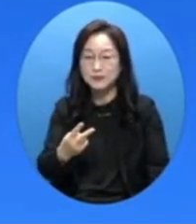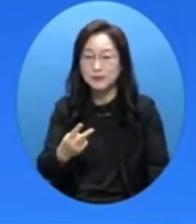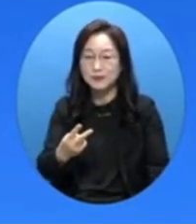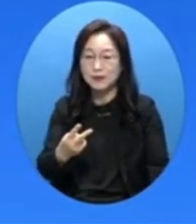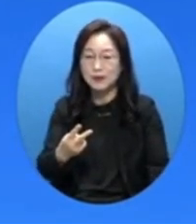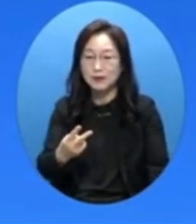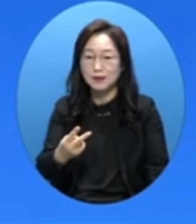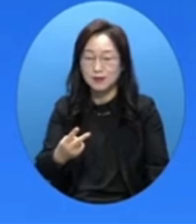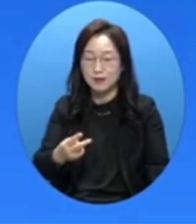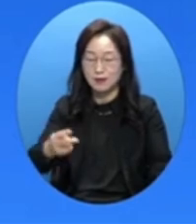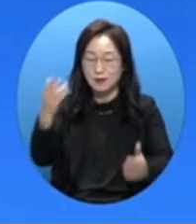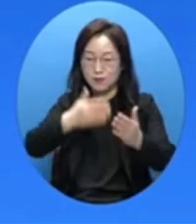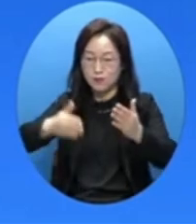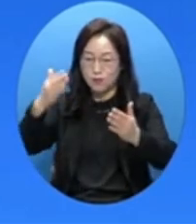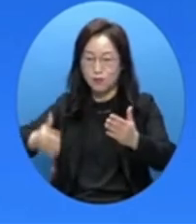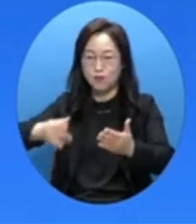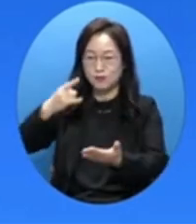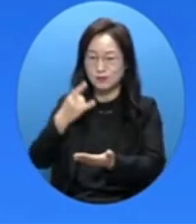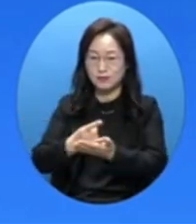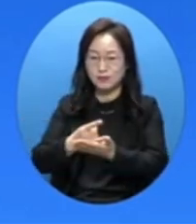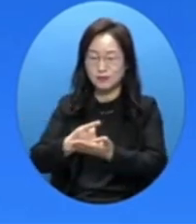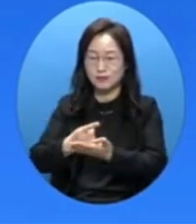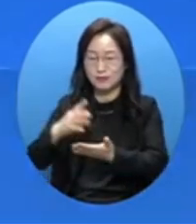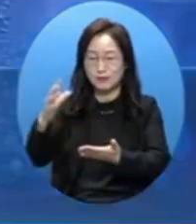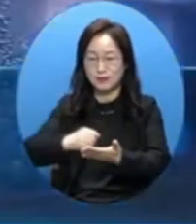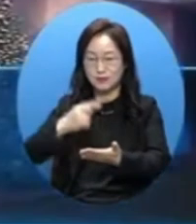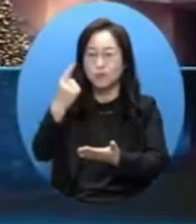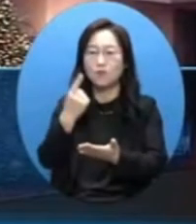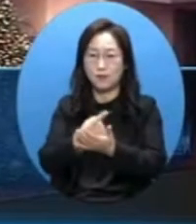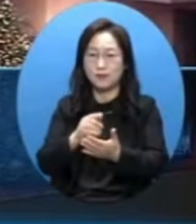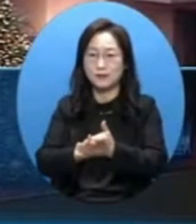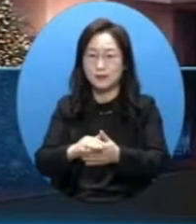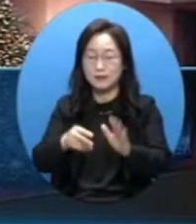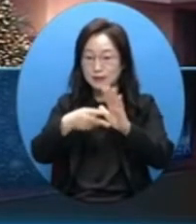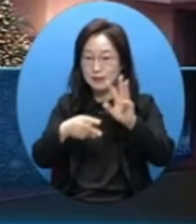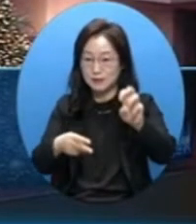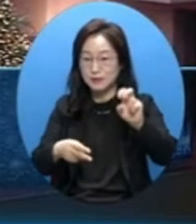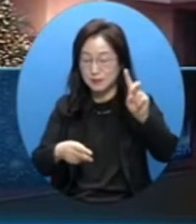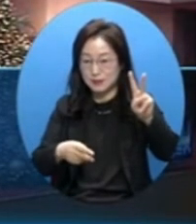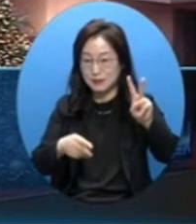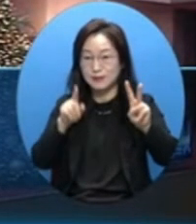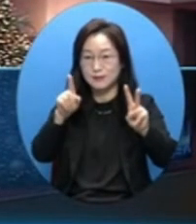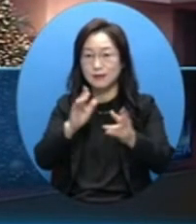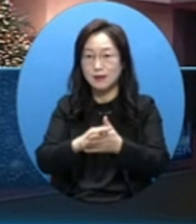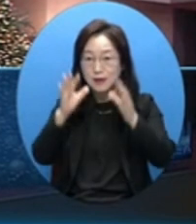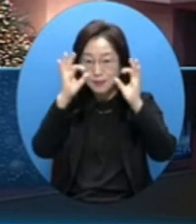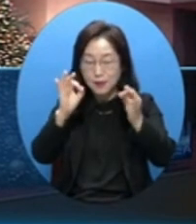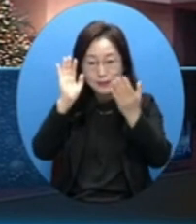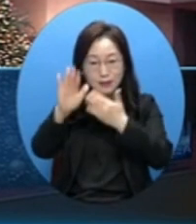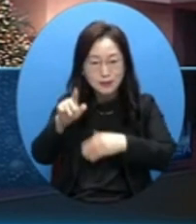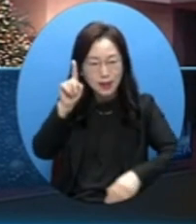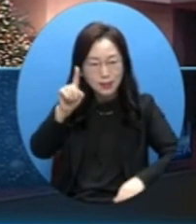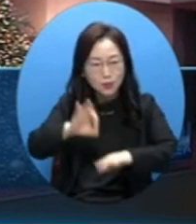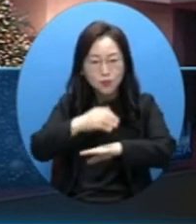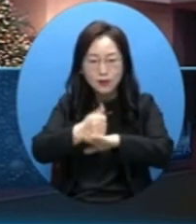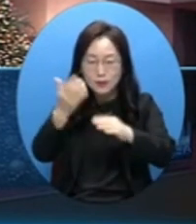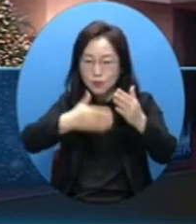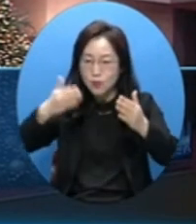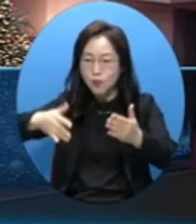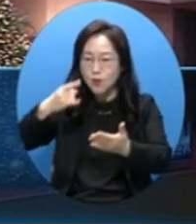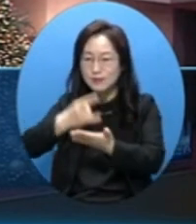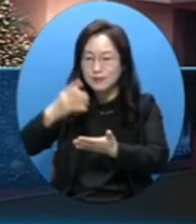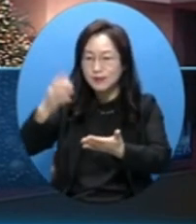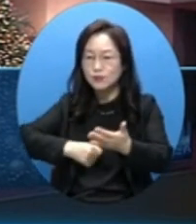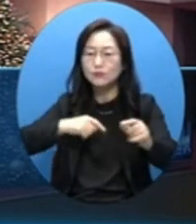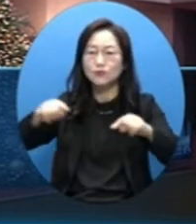공의의 왕으로도 오셨습니다. 이사야 32장 1절 보니까 보라, 장차한 왕이 공의로 통치할